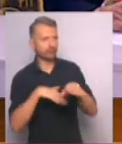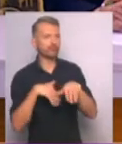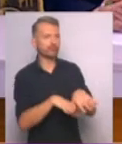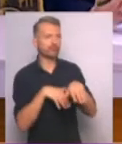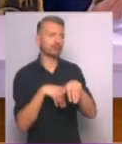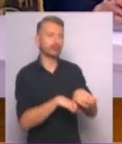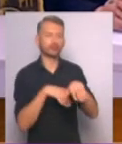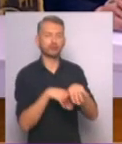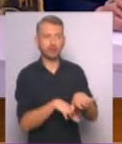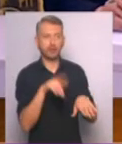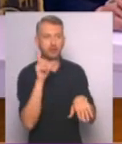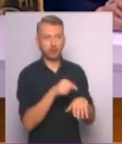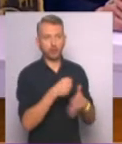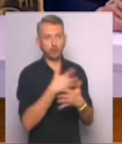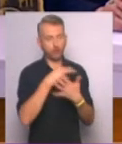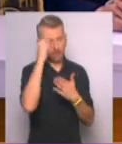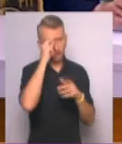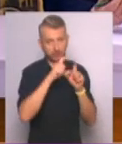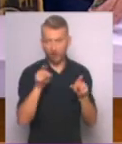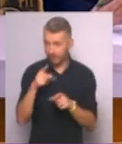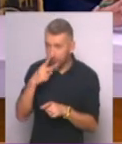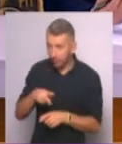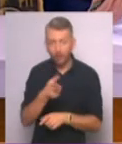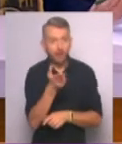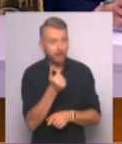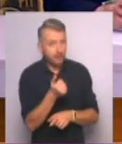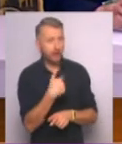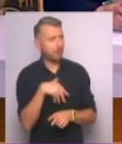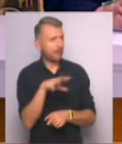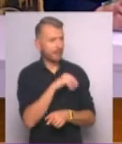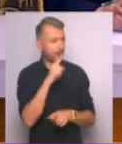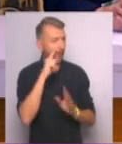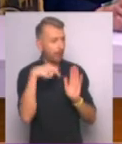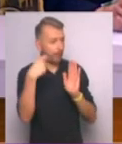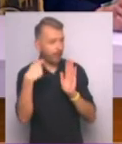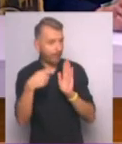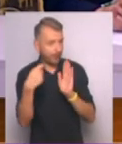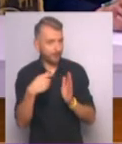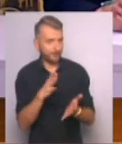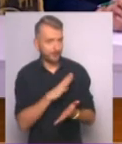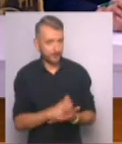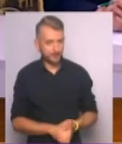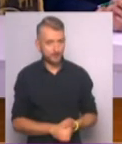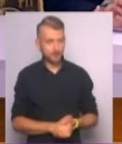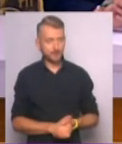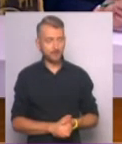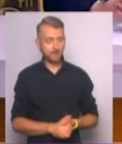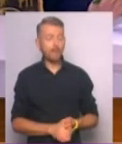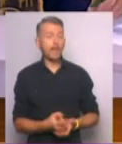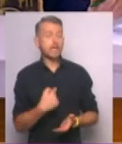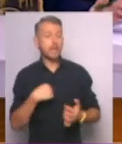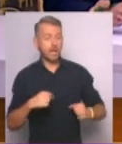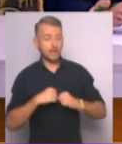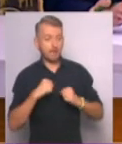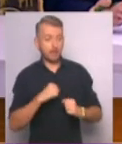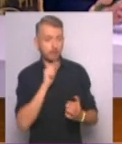навчальних закладів. Ми все це зафіксували. Тобто ви бачили це? Так, ми це не ті, ми все це зафіксовано, да. Відповідно, я намагалася